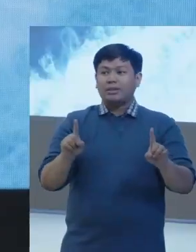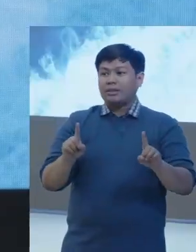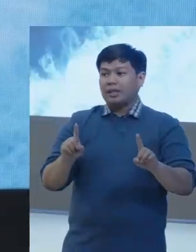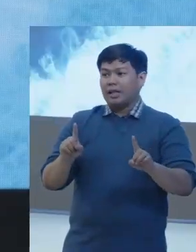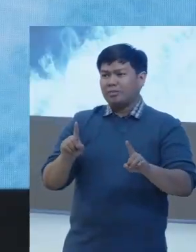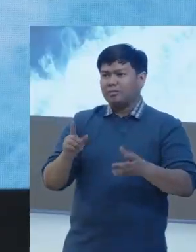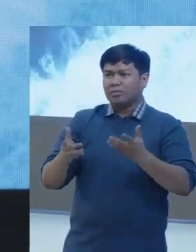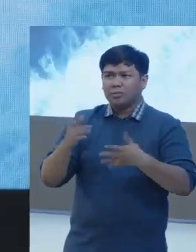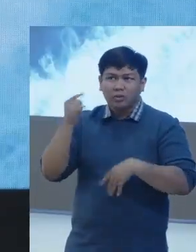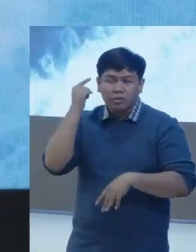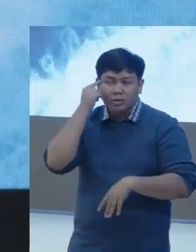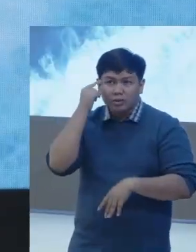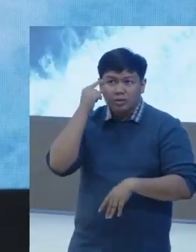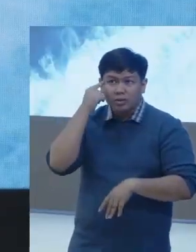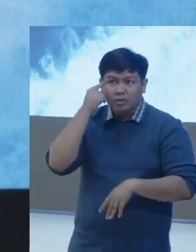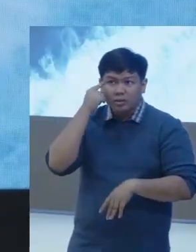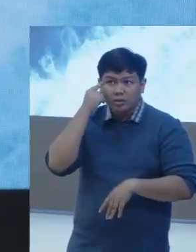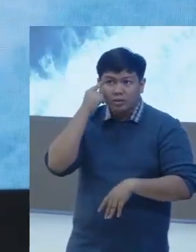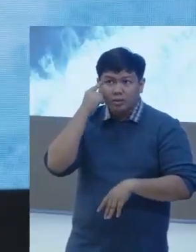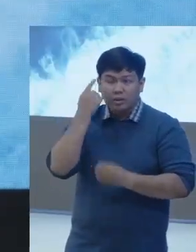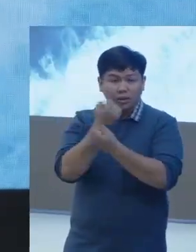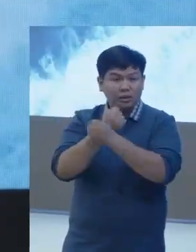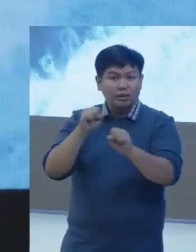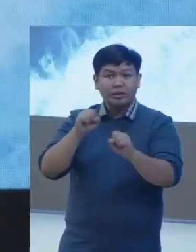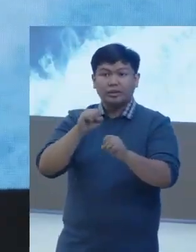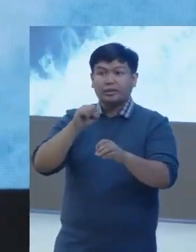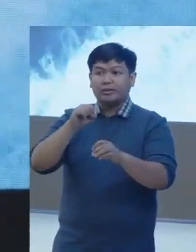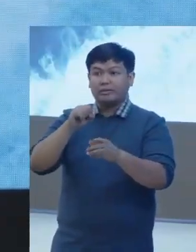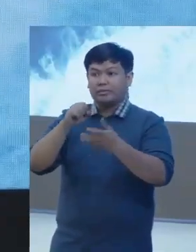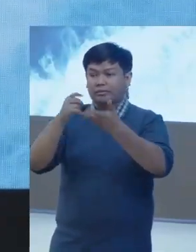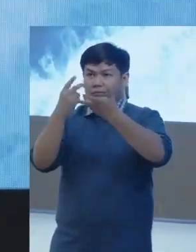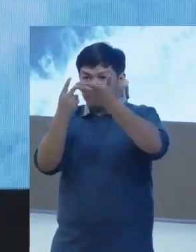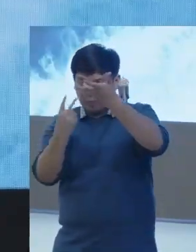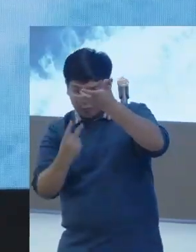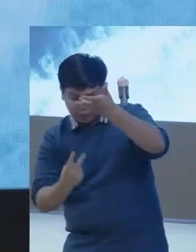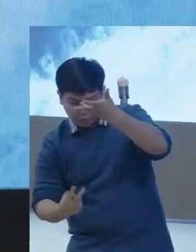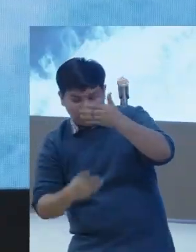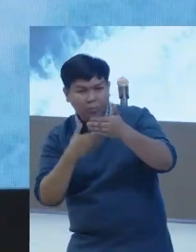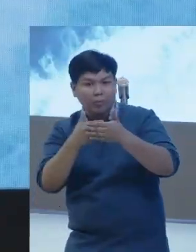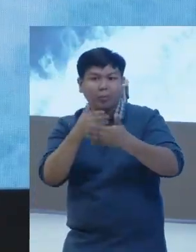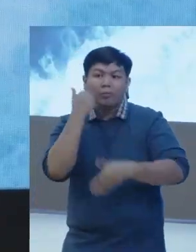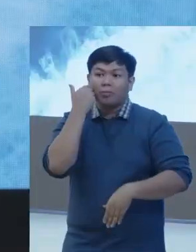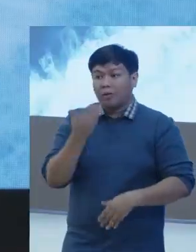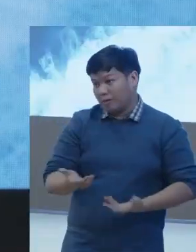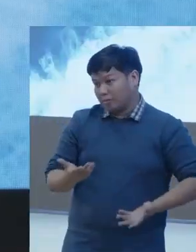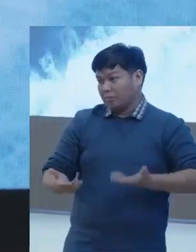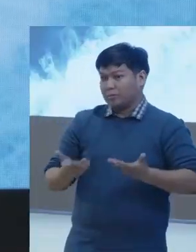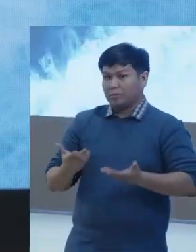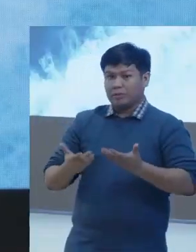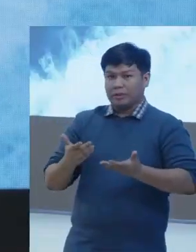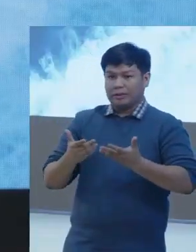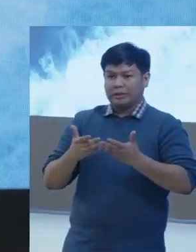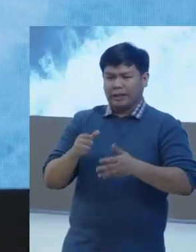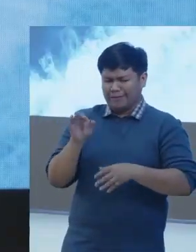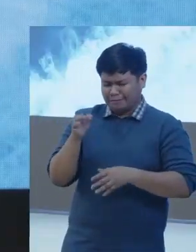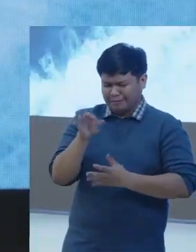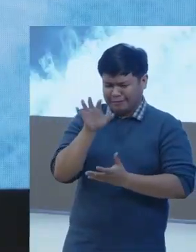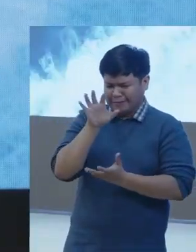yung kanyang pagkaligtas sa pagkalunod sa pamamagitan ng malaking